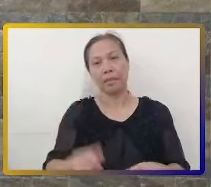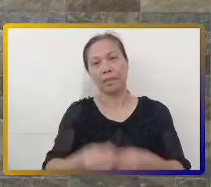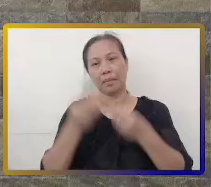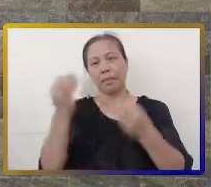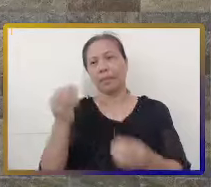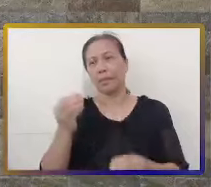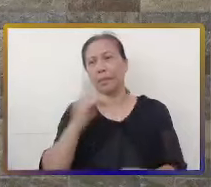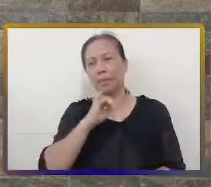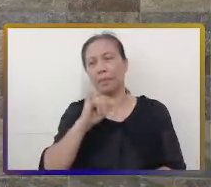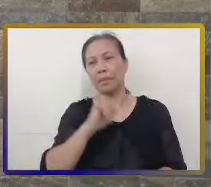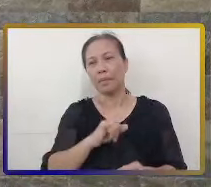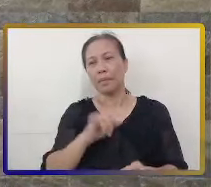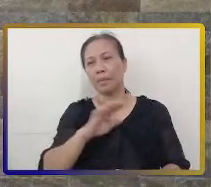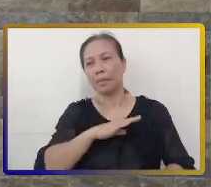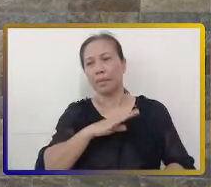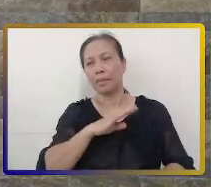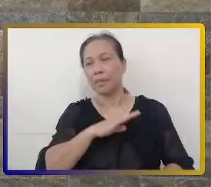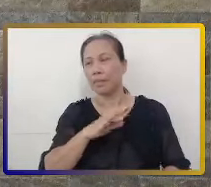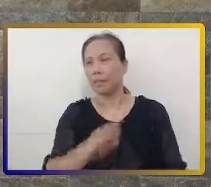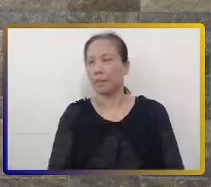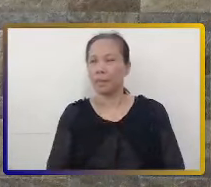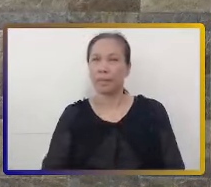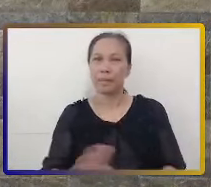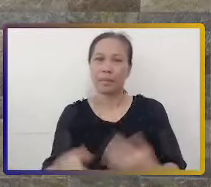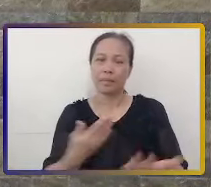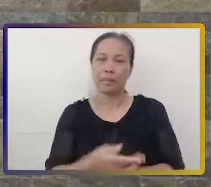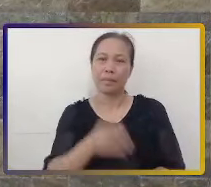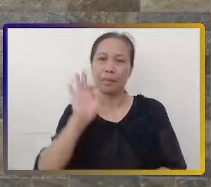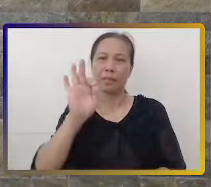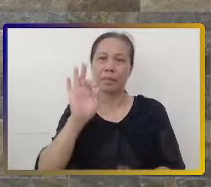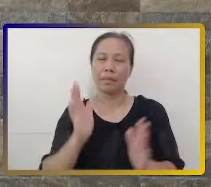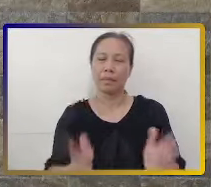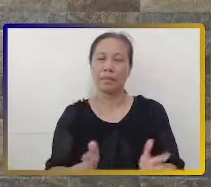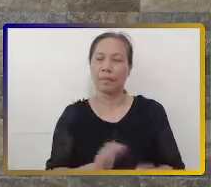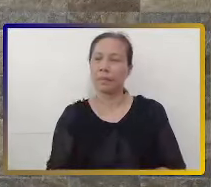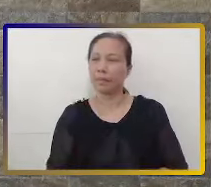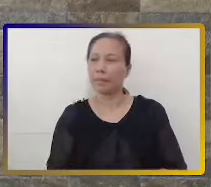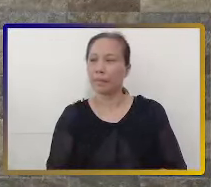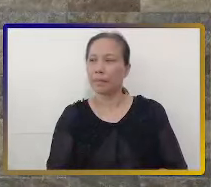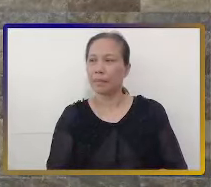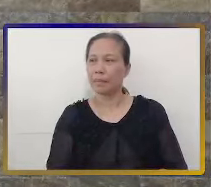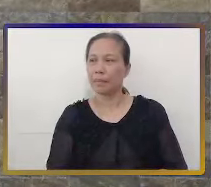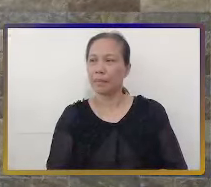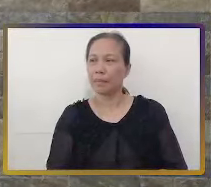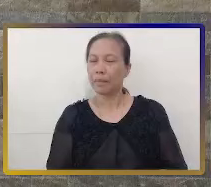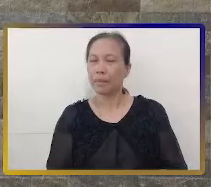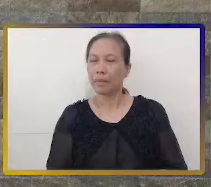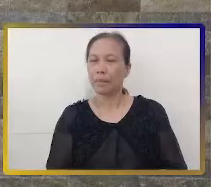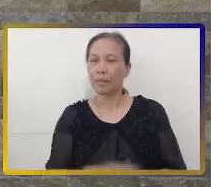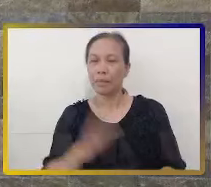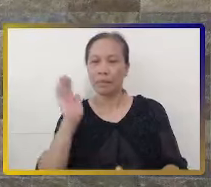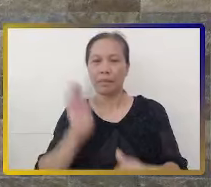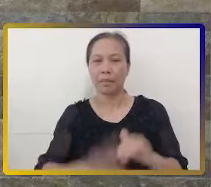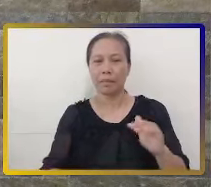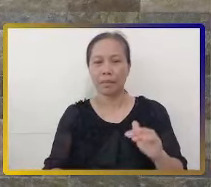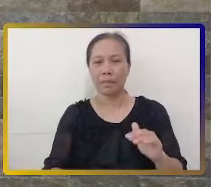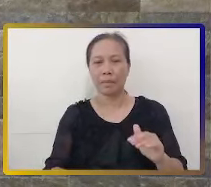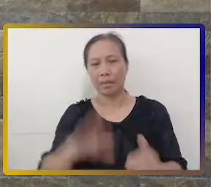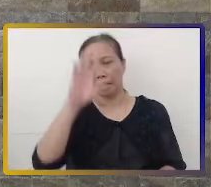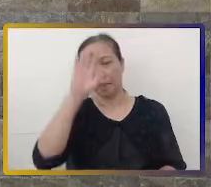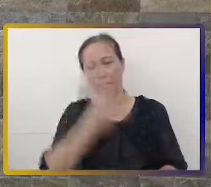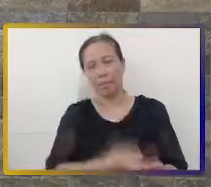sufficient K sinasabi ko po sa mga preachers natin Kaya yung mga anak ninyo a pagin